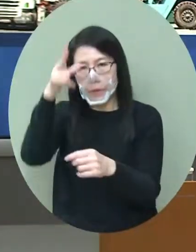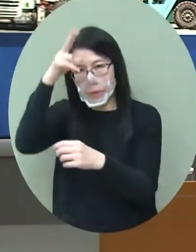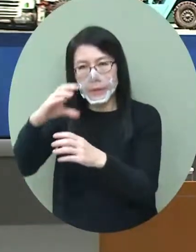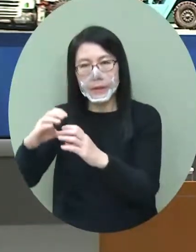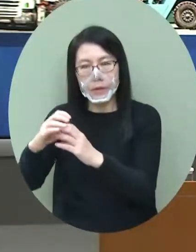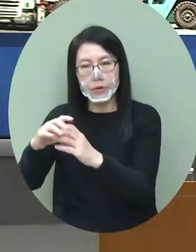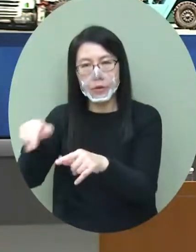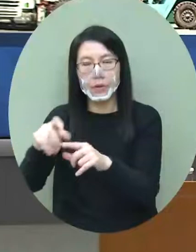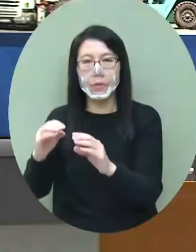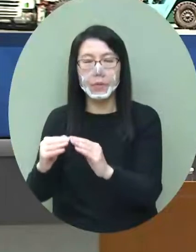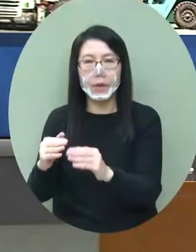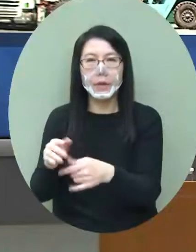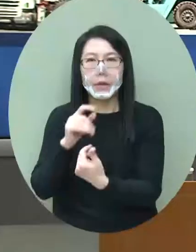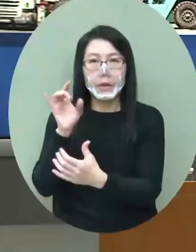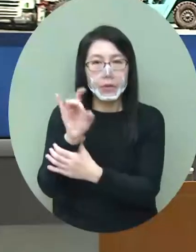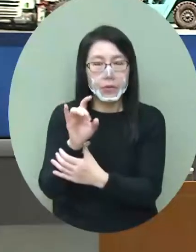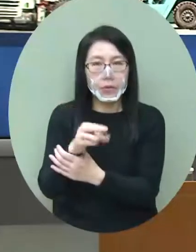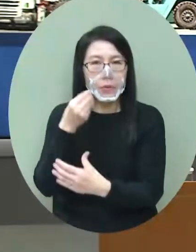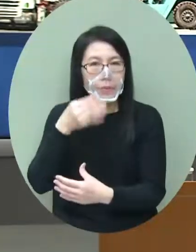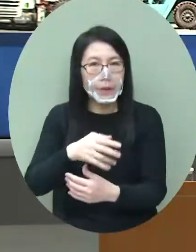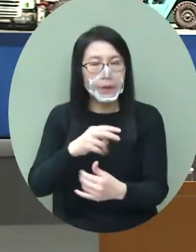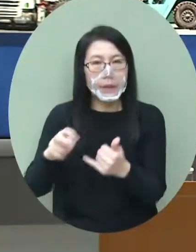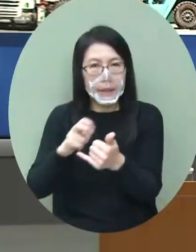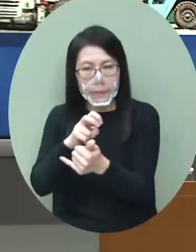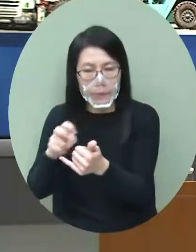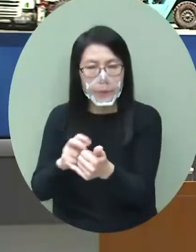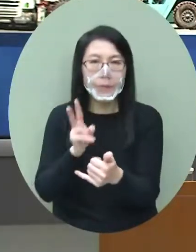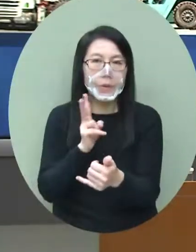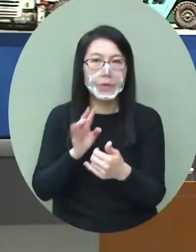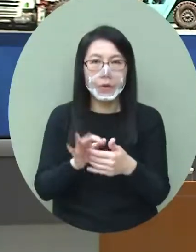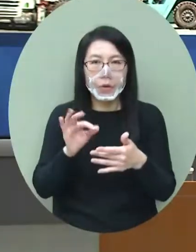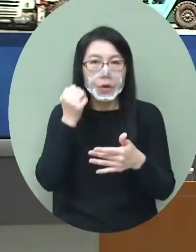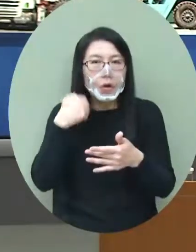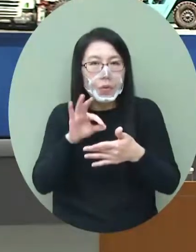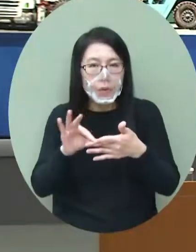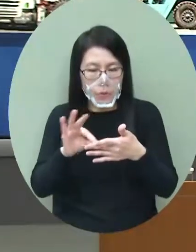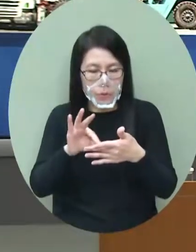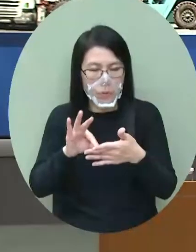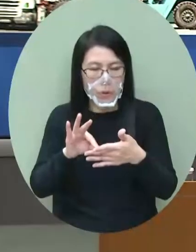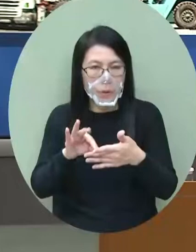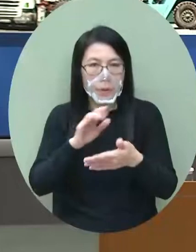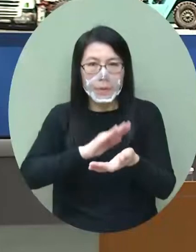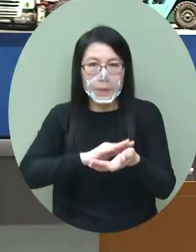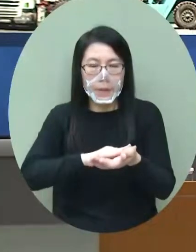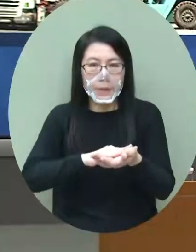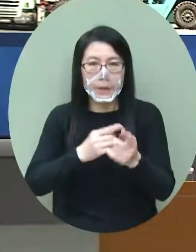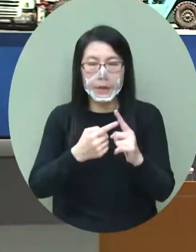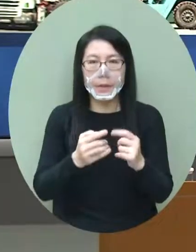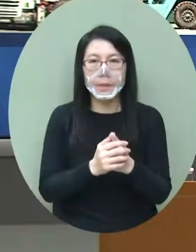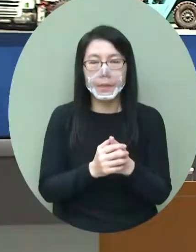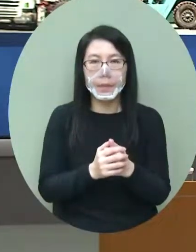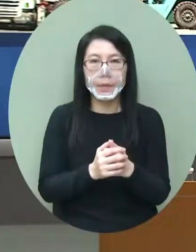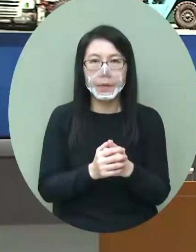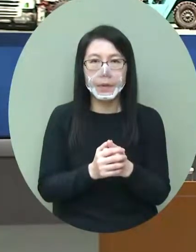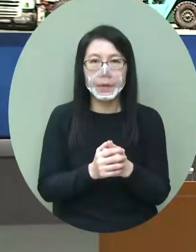属于社会福利署早前用来做检疫的用途，也就是说呢，有些安老院如果有些个案，